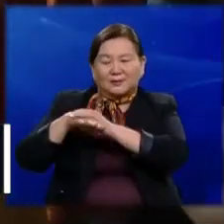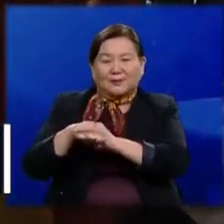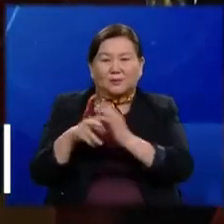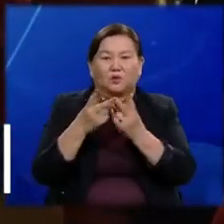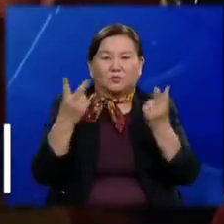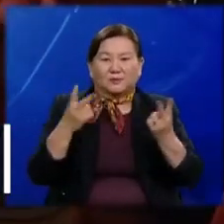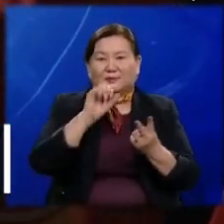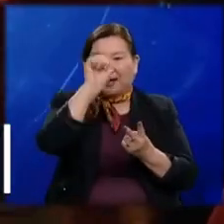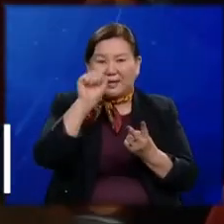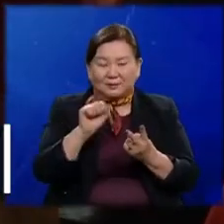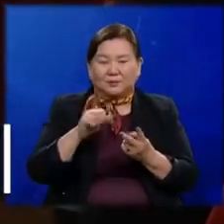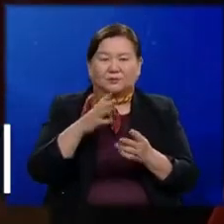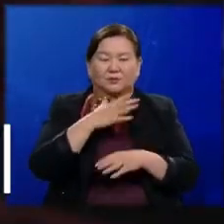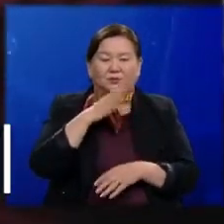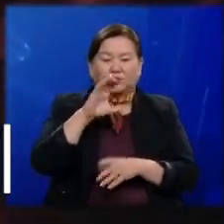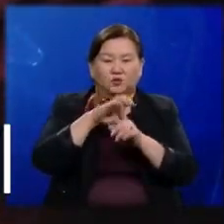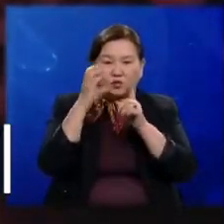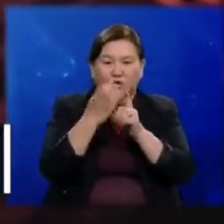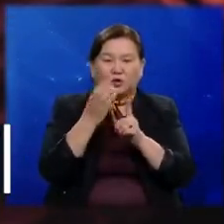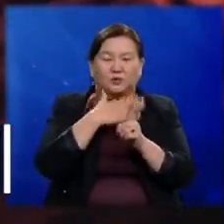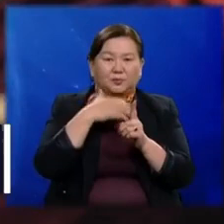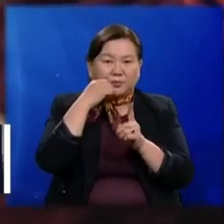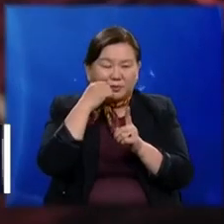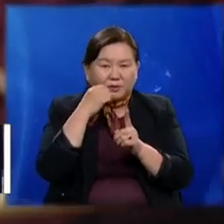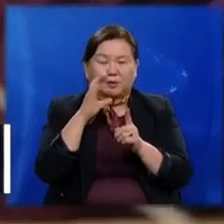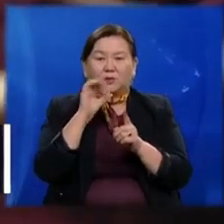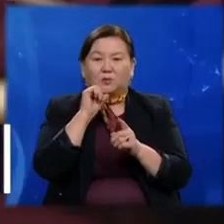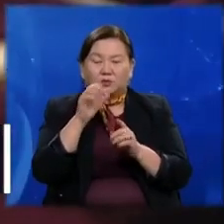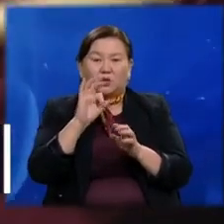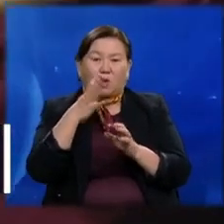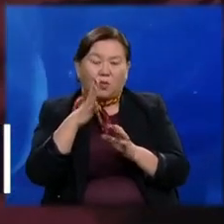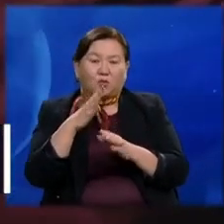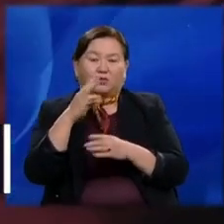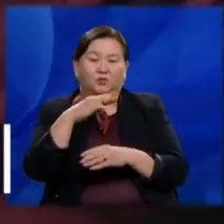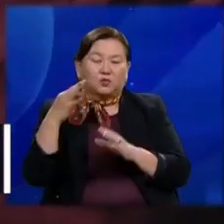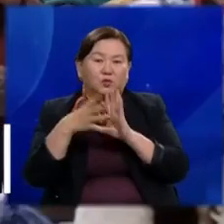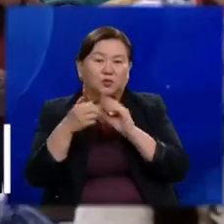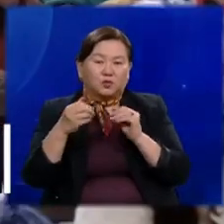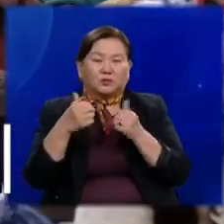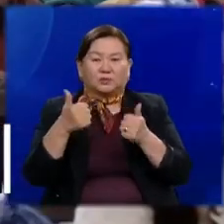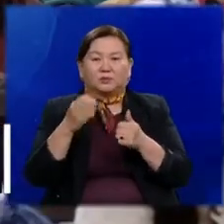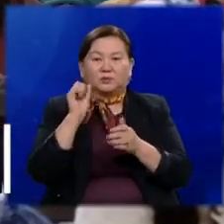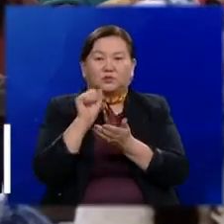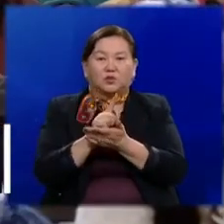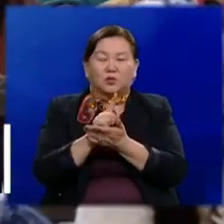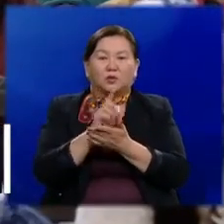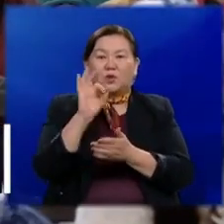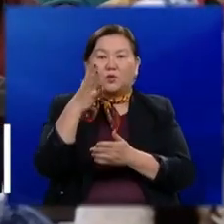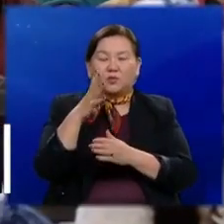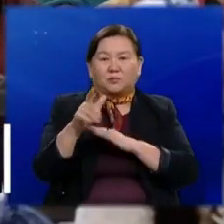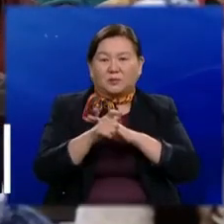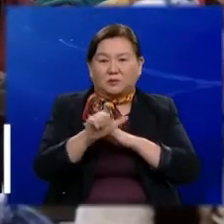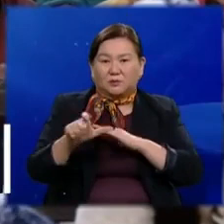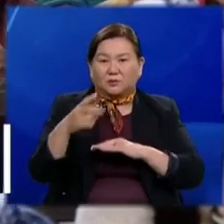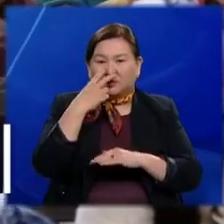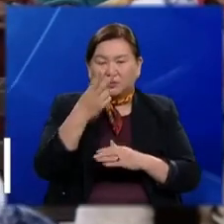хэмжээний асуудал юм а. Соёлын бит бус өвөөрөө улс үндэсний уламжлалт түүх соёлыг тээж байдаг чухал өв гэж мэрэгжилтнүүд үздэг.